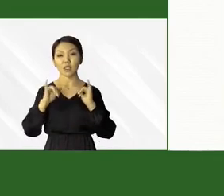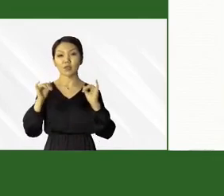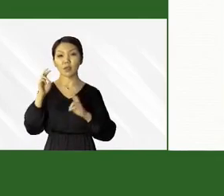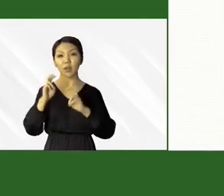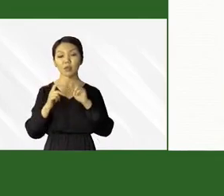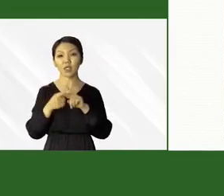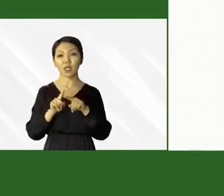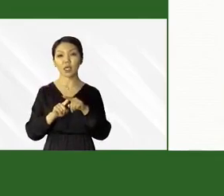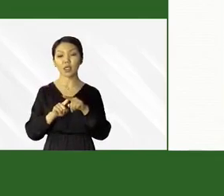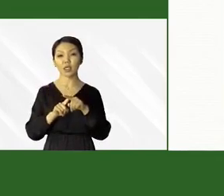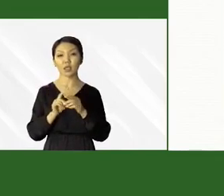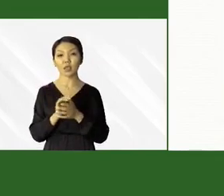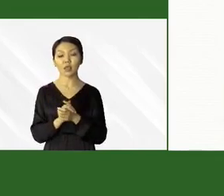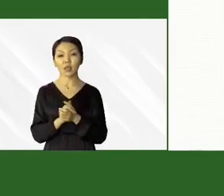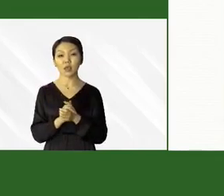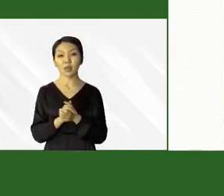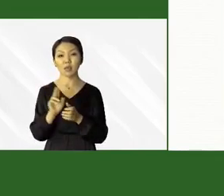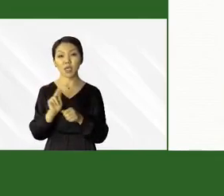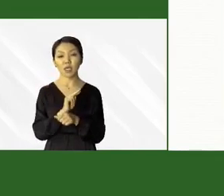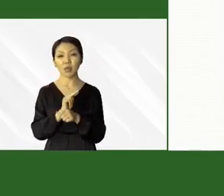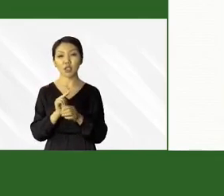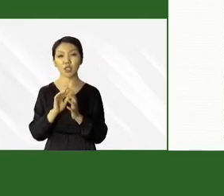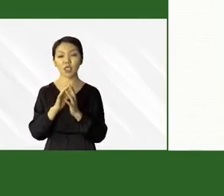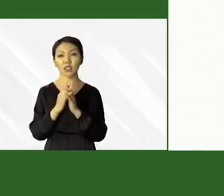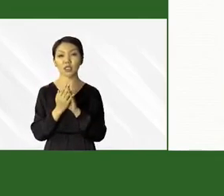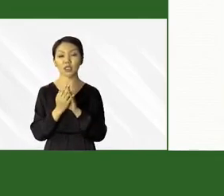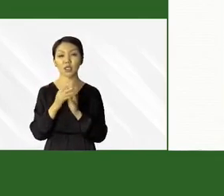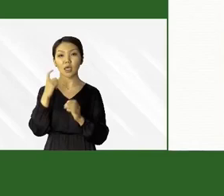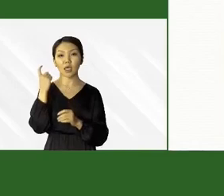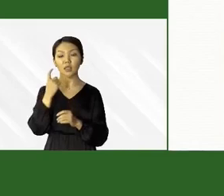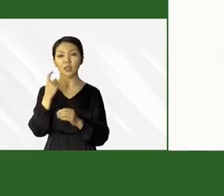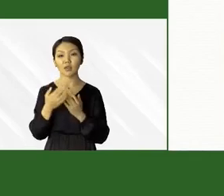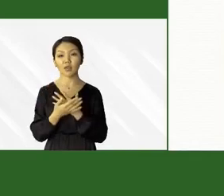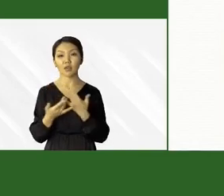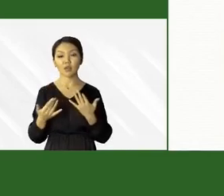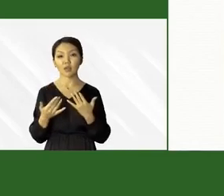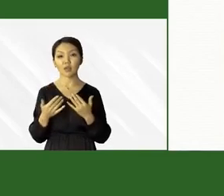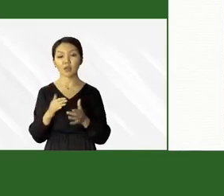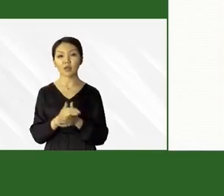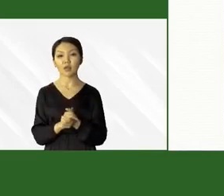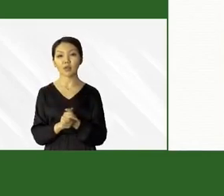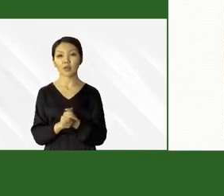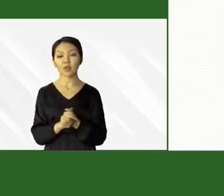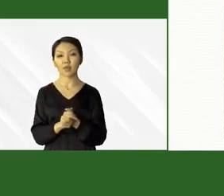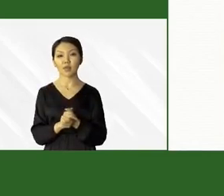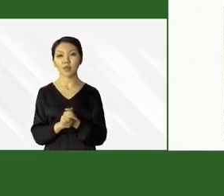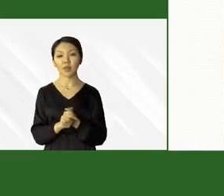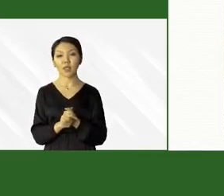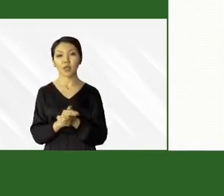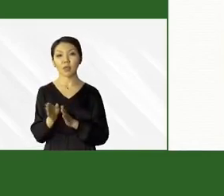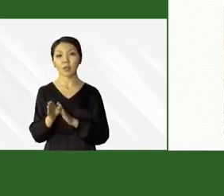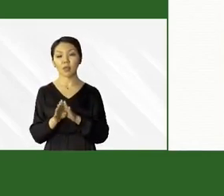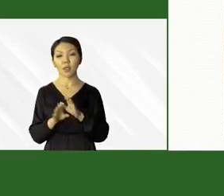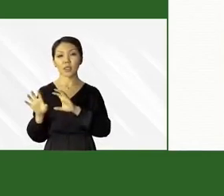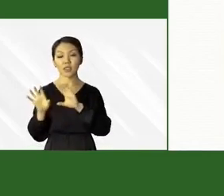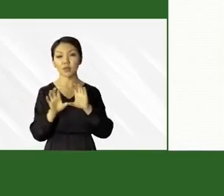промышленности – это переработка сельскохозяйственного сырья и удовлетворение потребностей населения. Пищевые